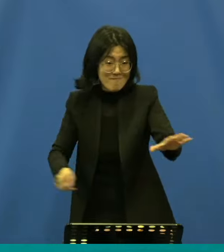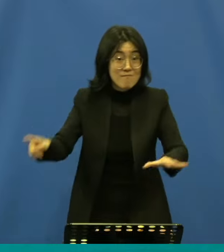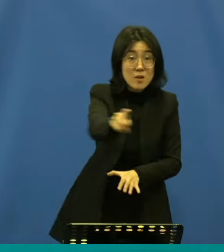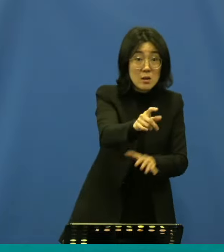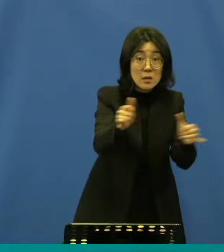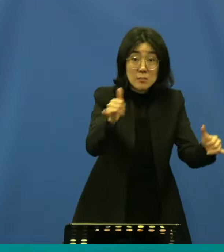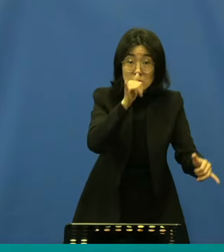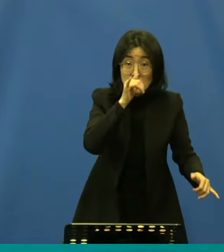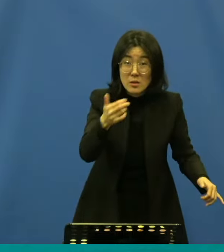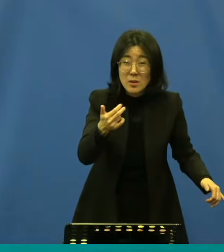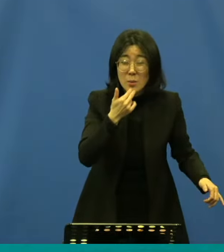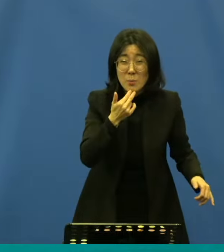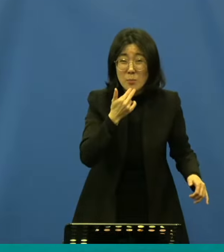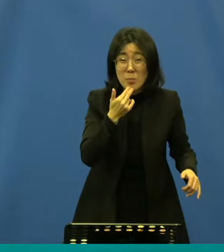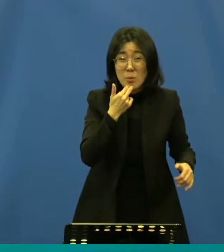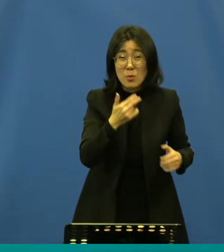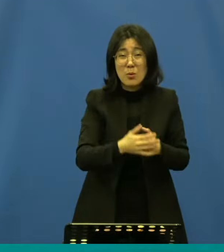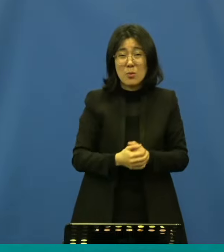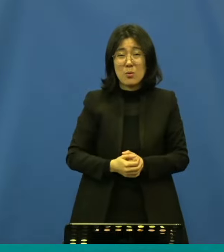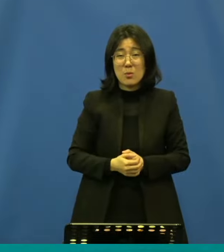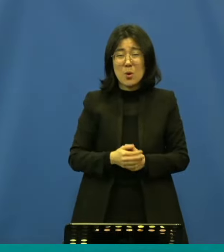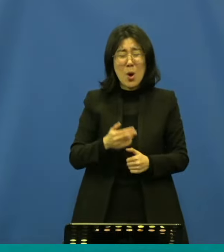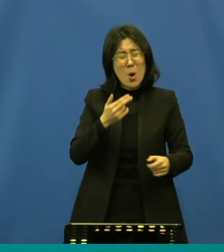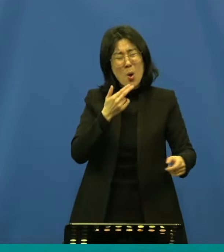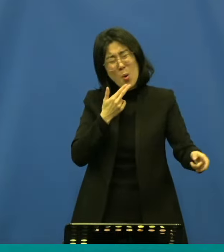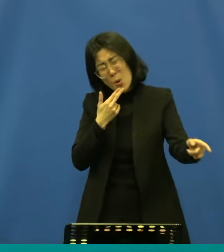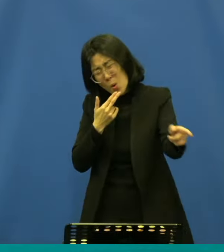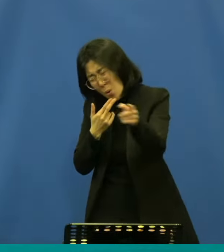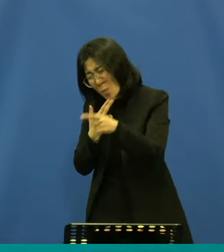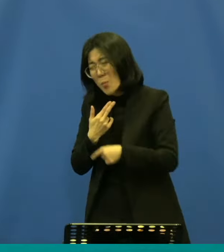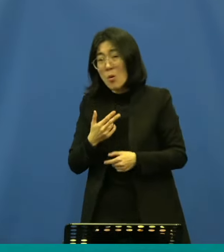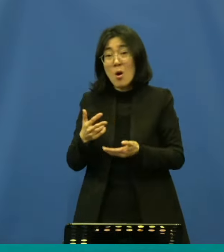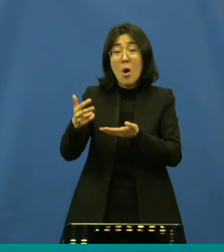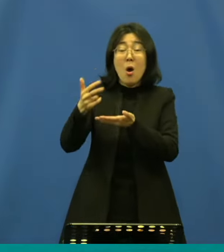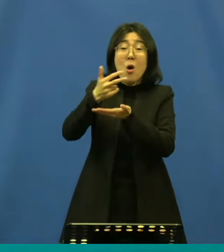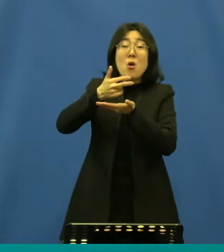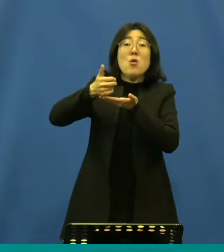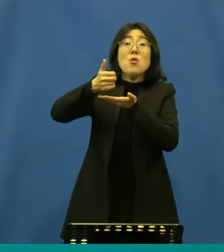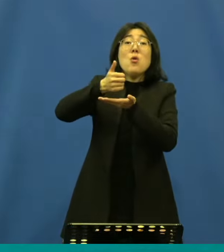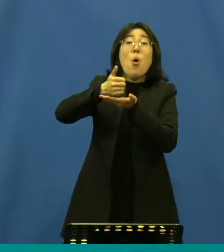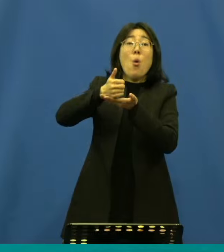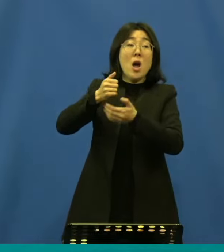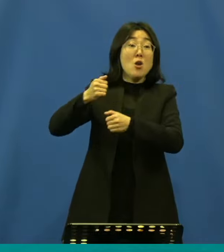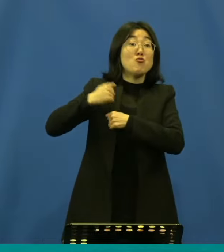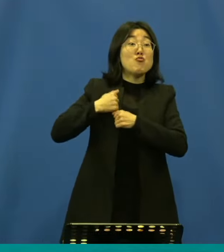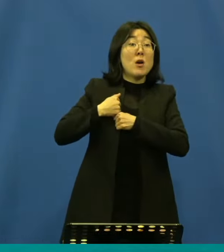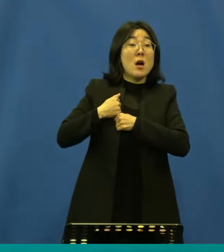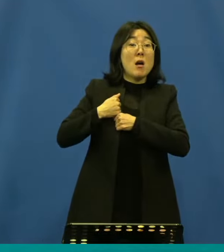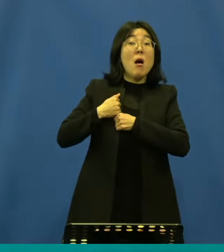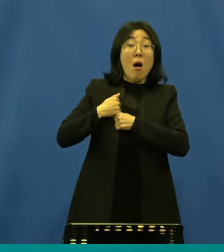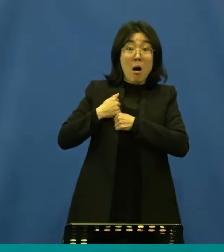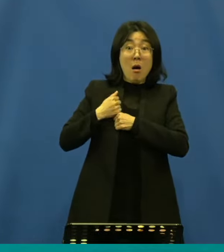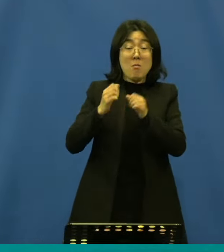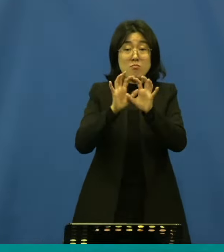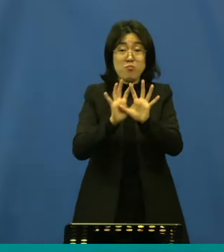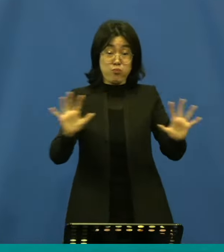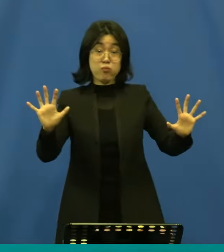그 군대는 어떤 군대예요? 이스라엘 여호와의 군대예요. 여호와의 군대. 이스라엘은 그냥 군대가 여호와의 군대.